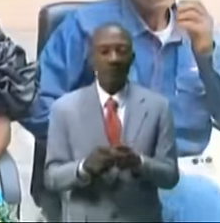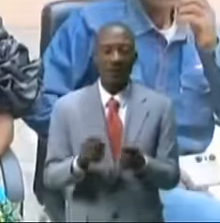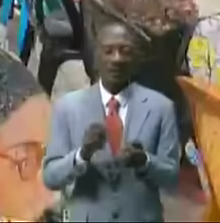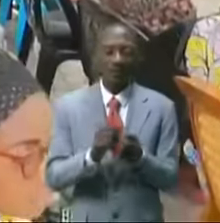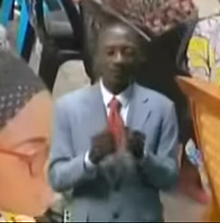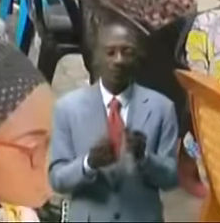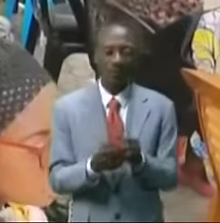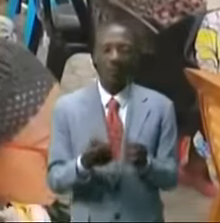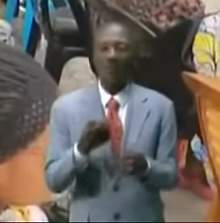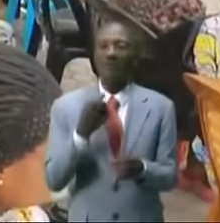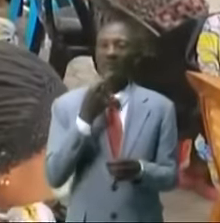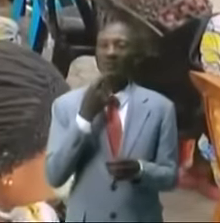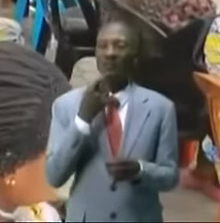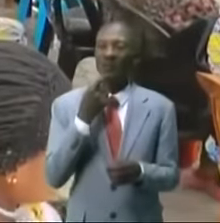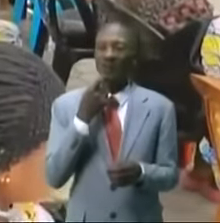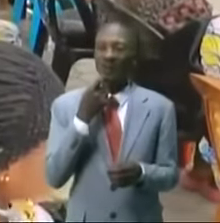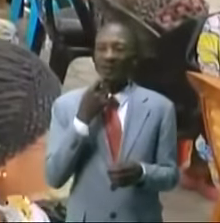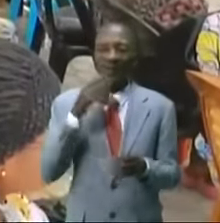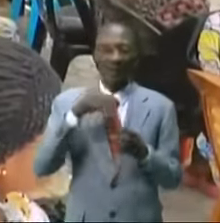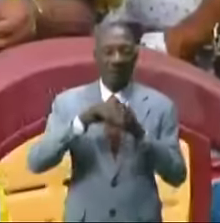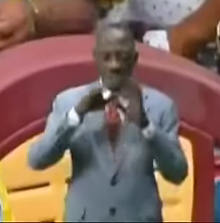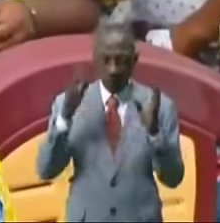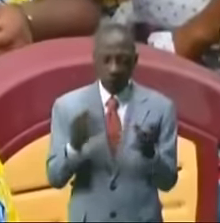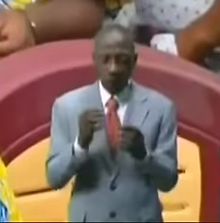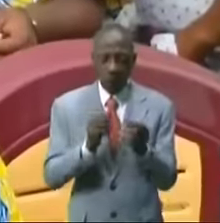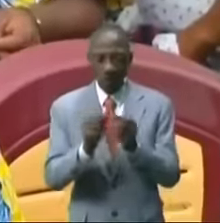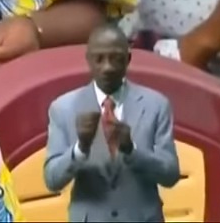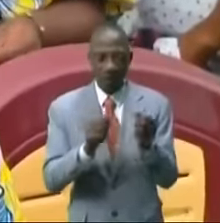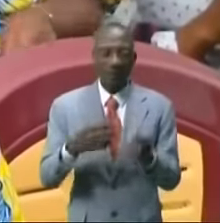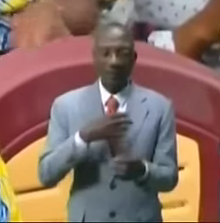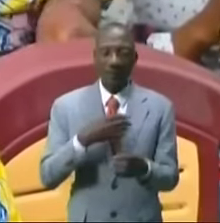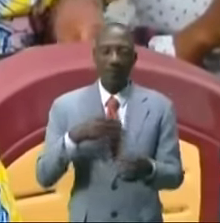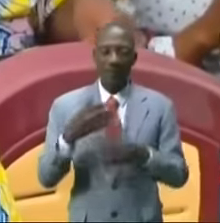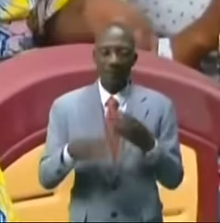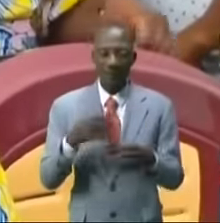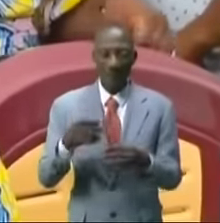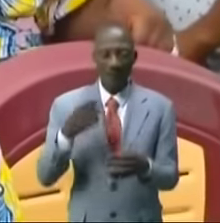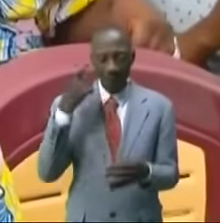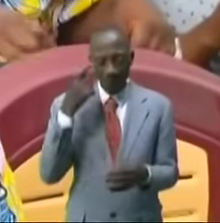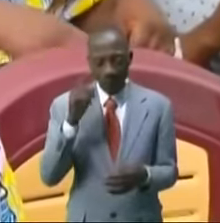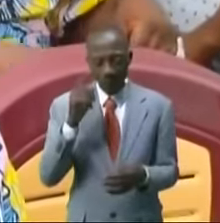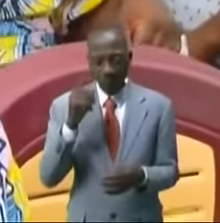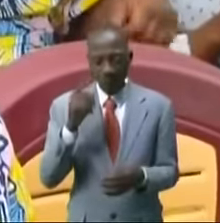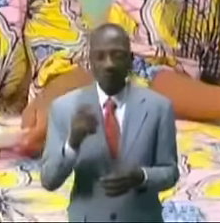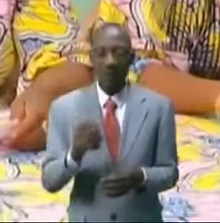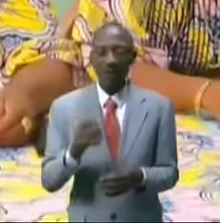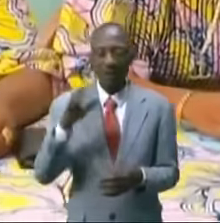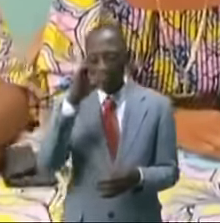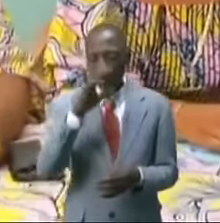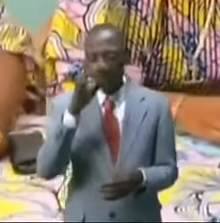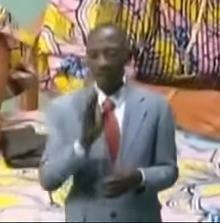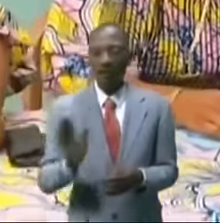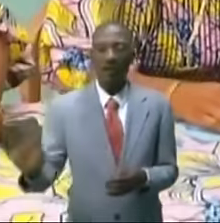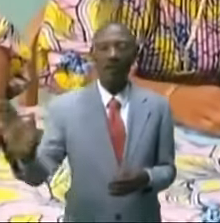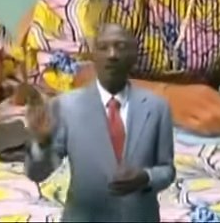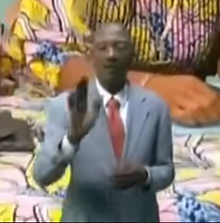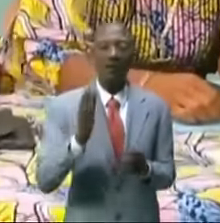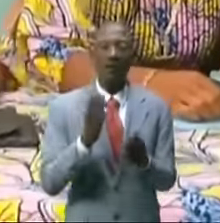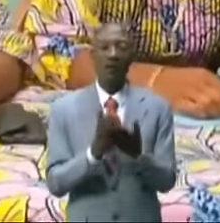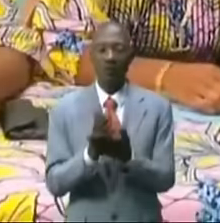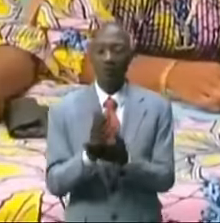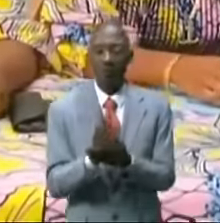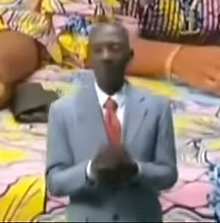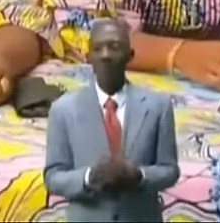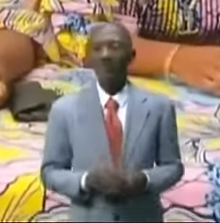lutte menée par les femmes pour obtenir la reconnaissance de leurs droits. Madame Annie Ashinda, présidente des